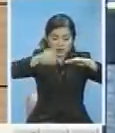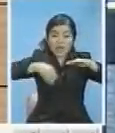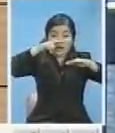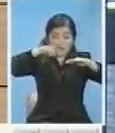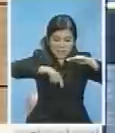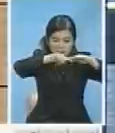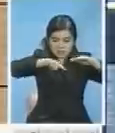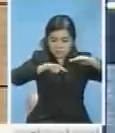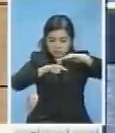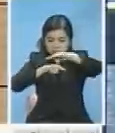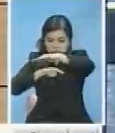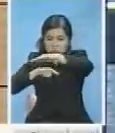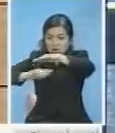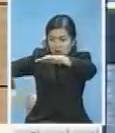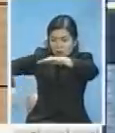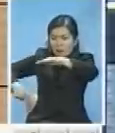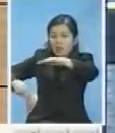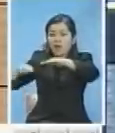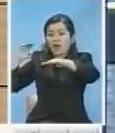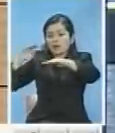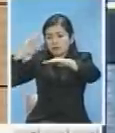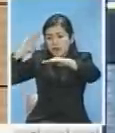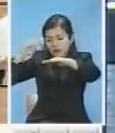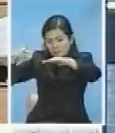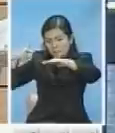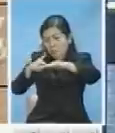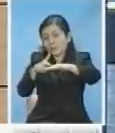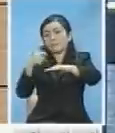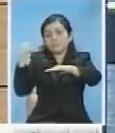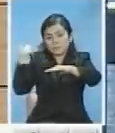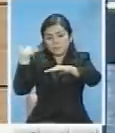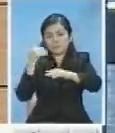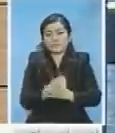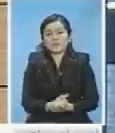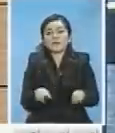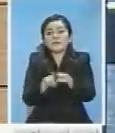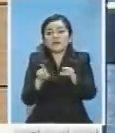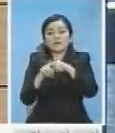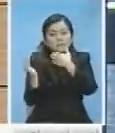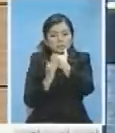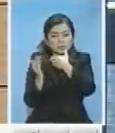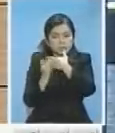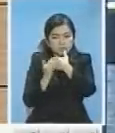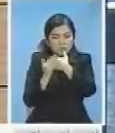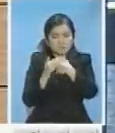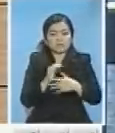จึงจำเป็นต้องยิงเพื่อเตือนท่านประธานที่เคารพครับผมอยากจะกราบเรียนว่า